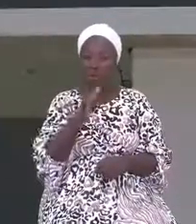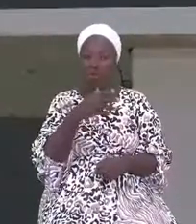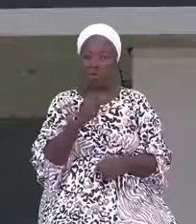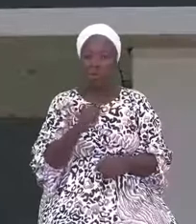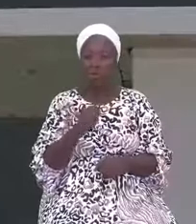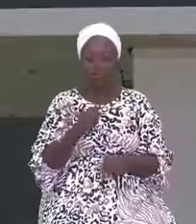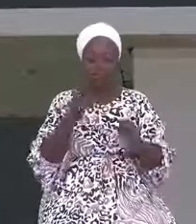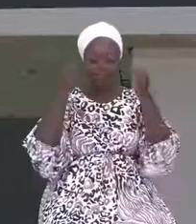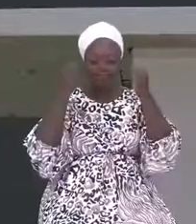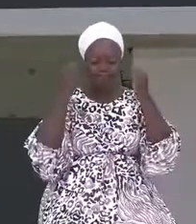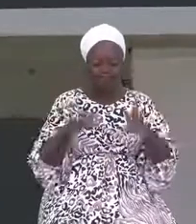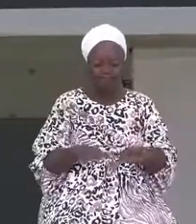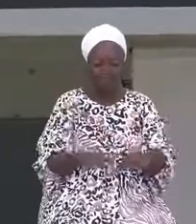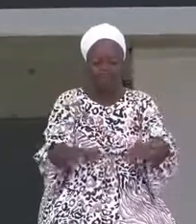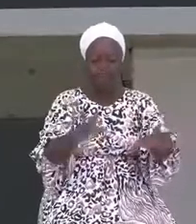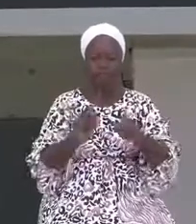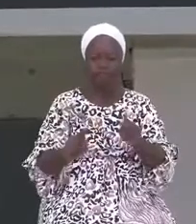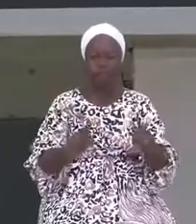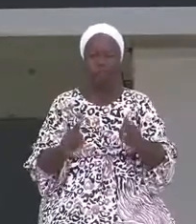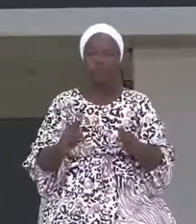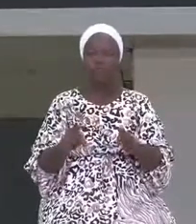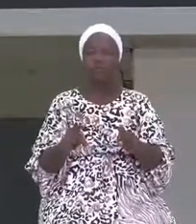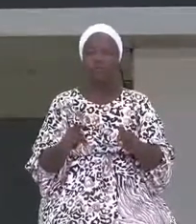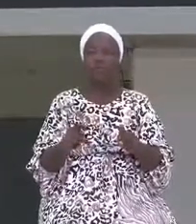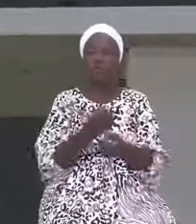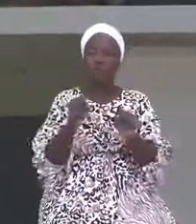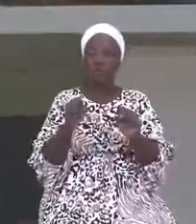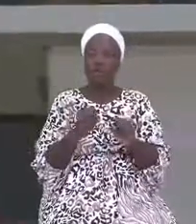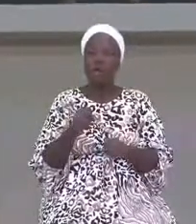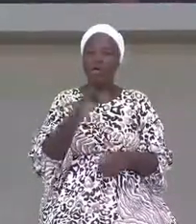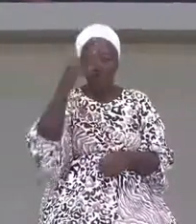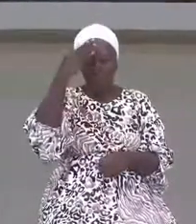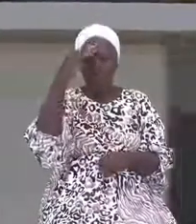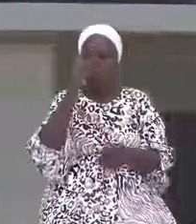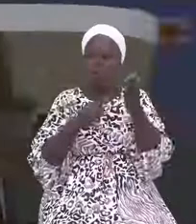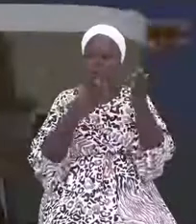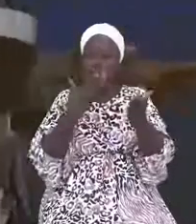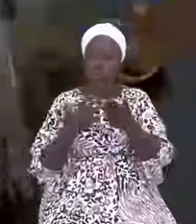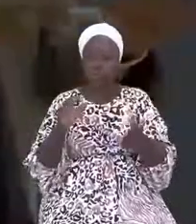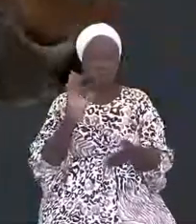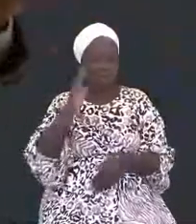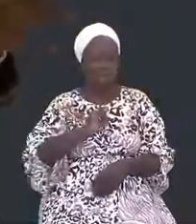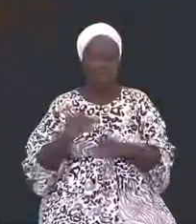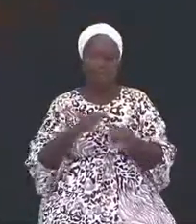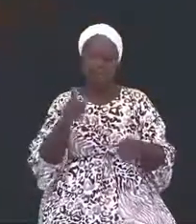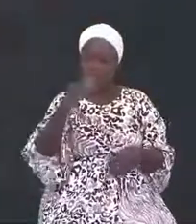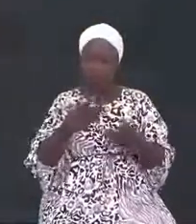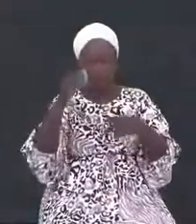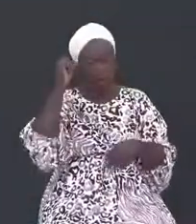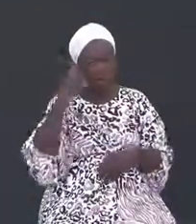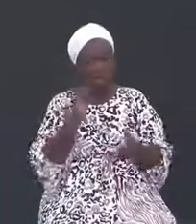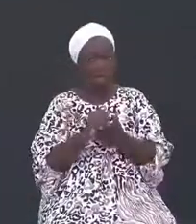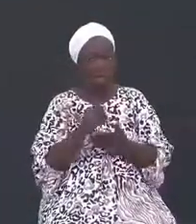salut communautaire. Que dois-je faire de bon? Tu dois comprendre que le salut, la